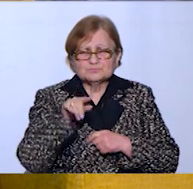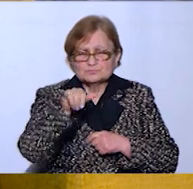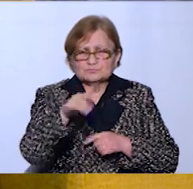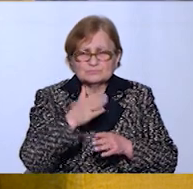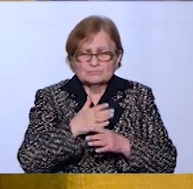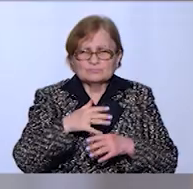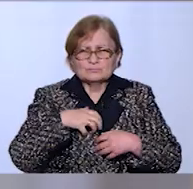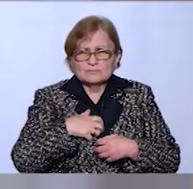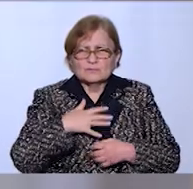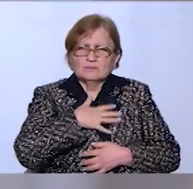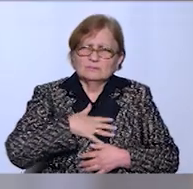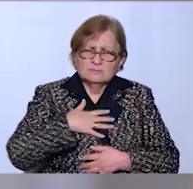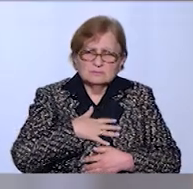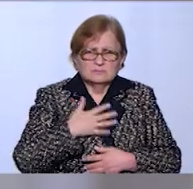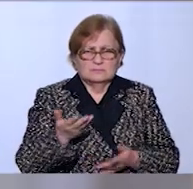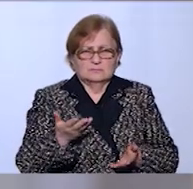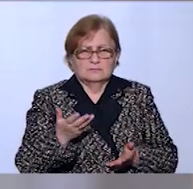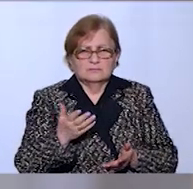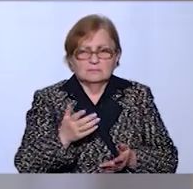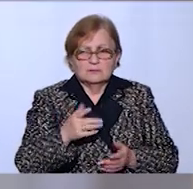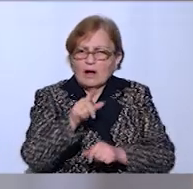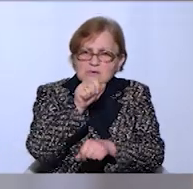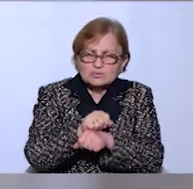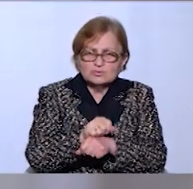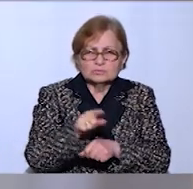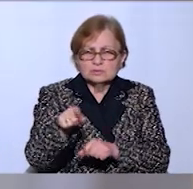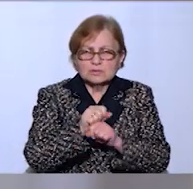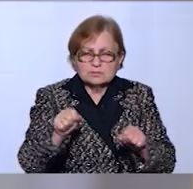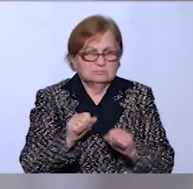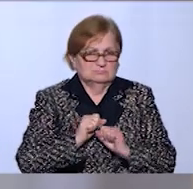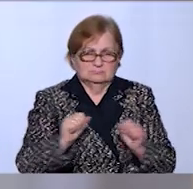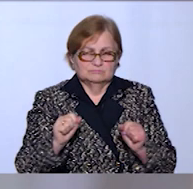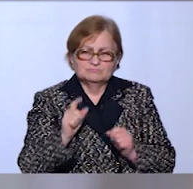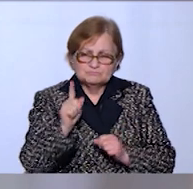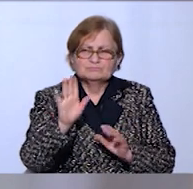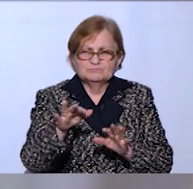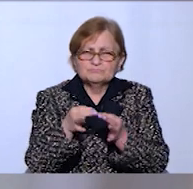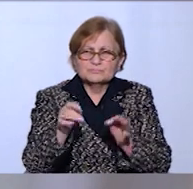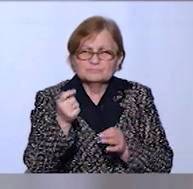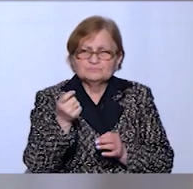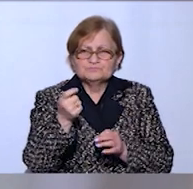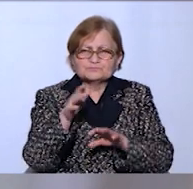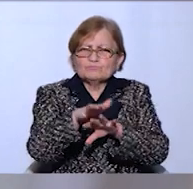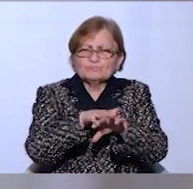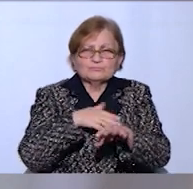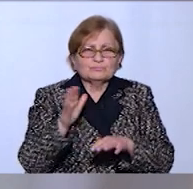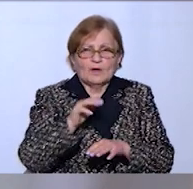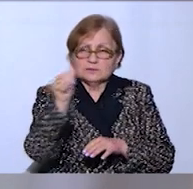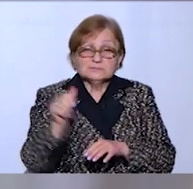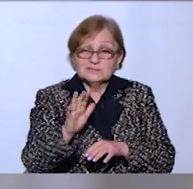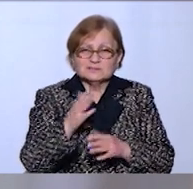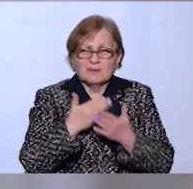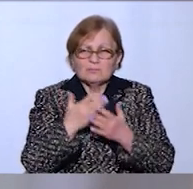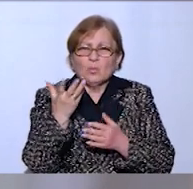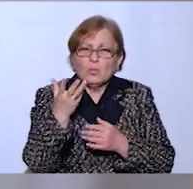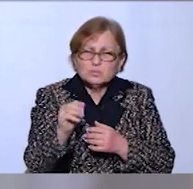ხუთწუთიანი ემოციის გამოხატვის საშუალება არ მივეცით, სწორედ ეს ხდება ხოლმე შემდეგ იმის მიზეზი, რომ მისი ვთქვათ ემოციების სიბრაზე, შიში თუ